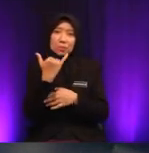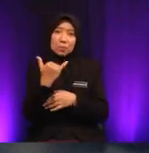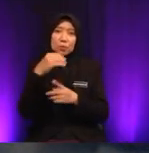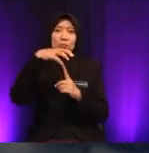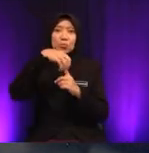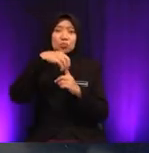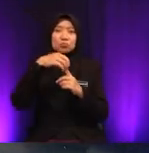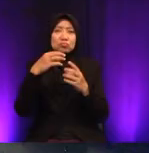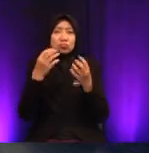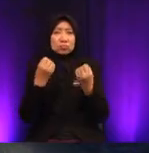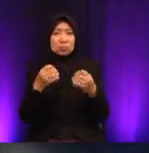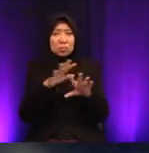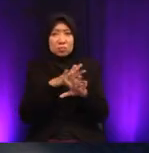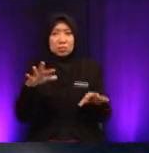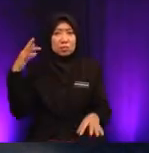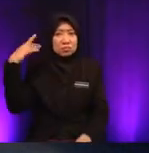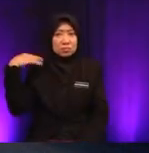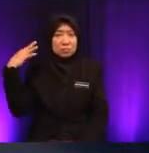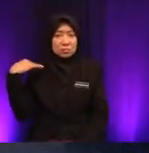nih selalu